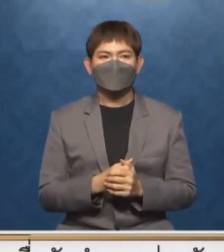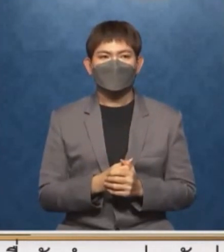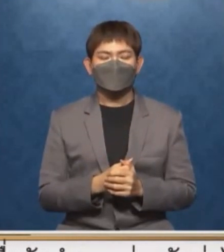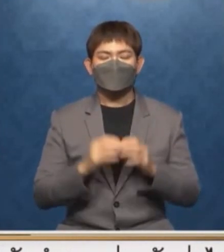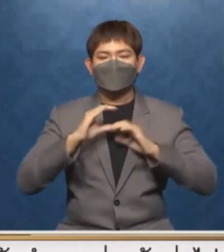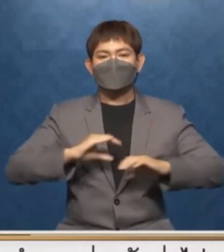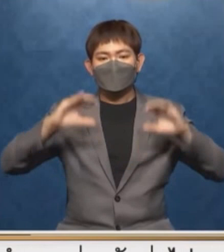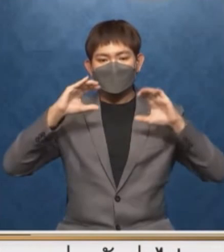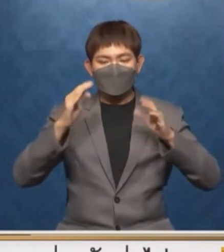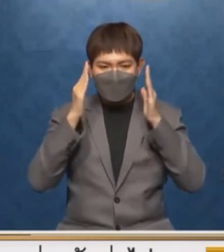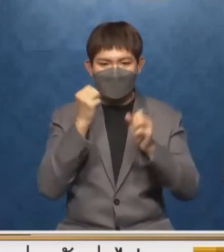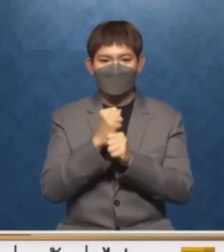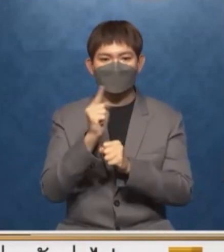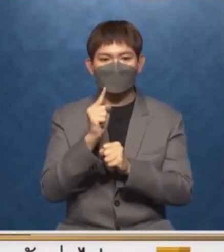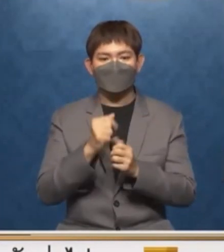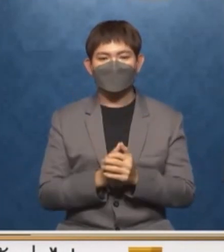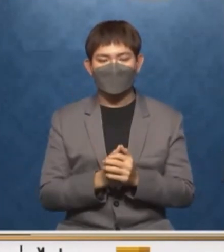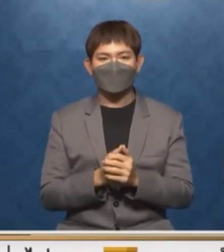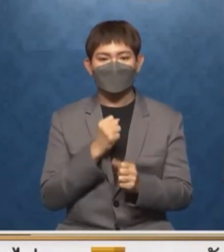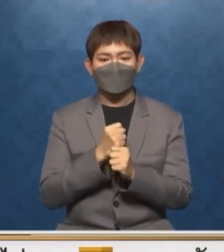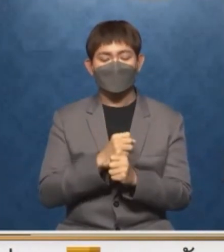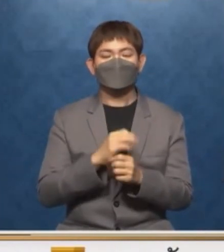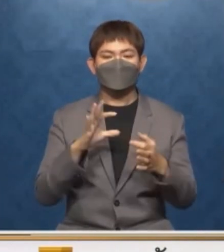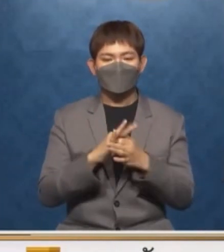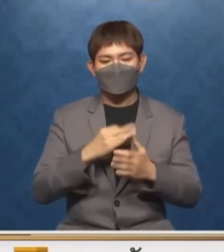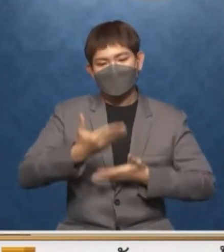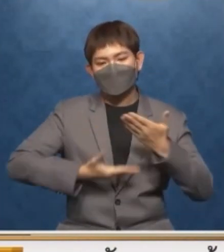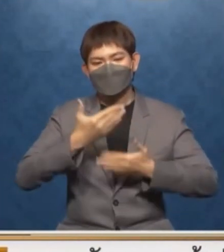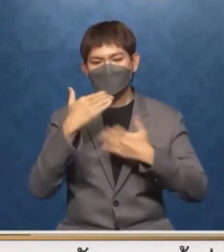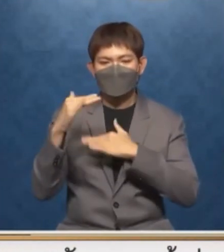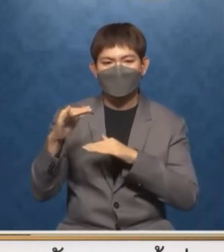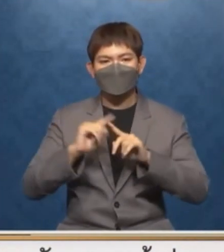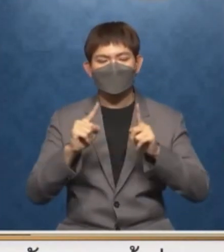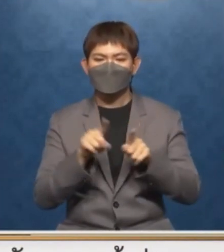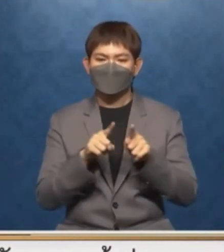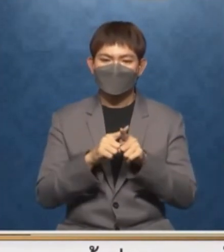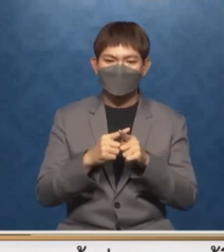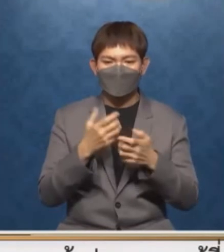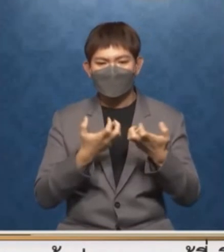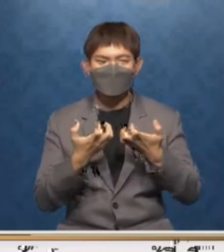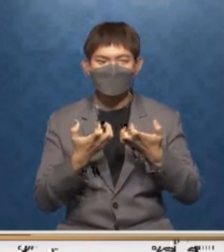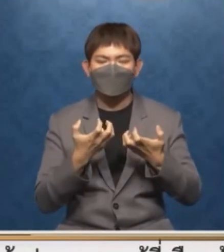ฐบาลนี้ตั้งใจว่าจะเอาพืชกระท่อมเป็นพืชเศรษฐกิจแต่ก็ยังเขียนกักๆเหมือนพวกอารมณ์ค้างอ่ะท่านประธานครับ